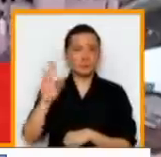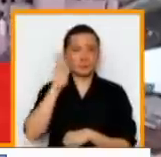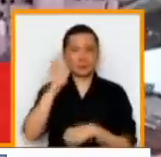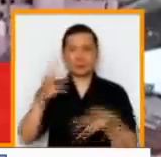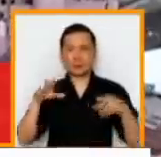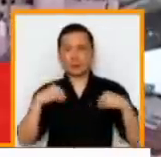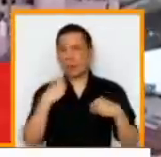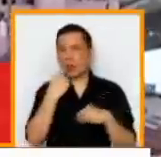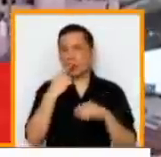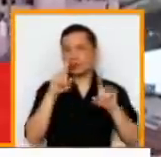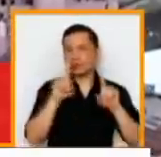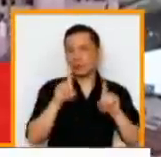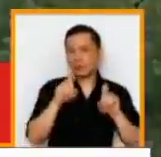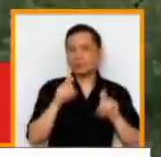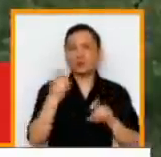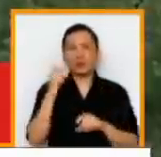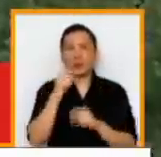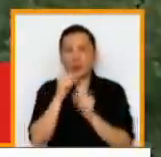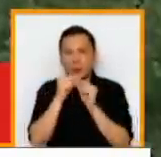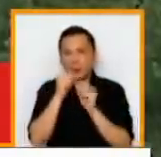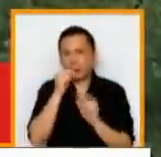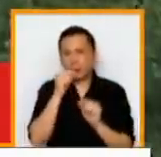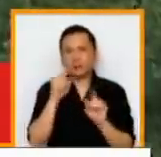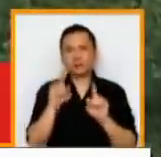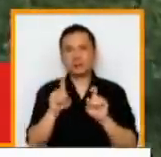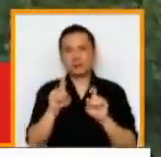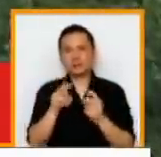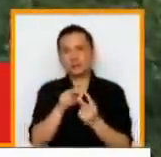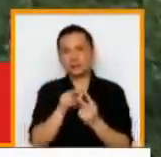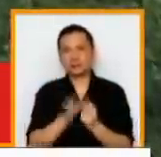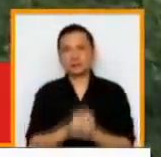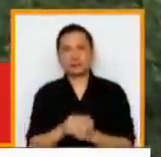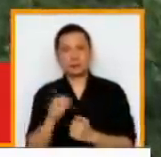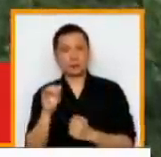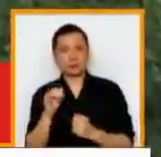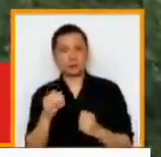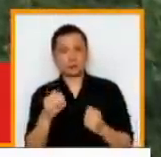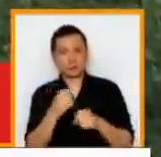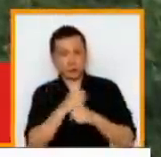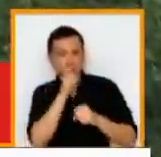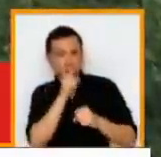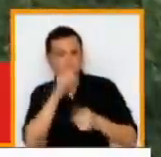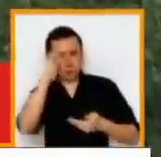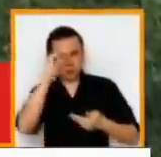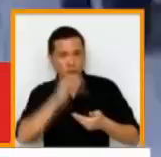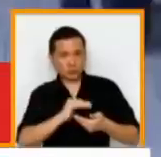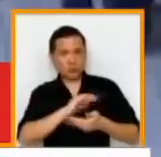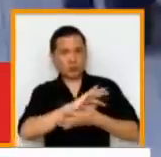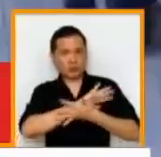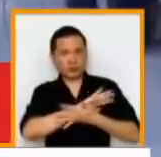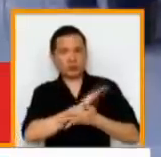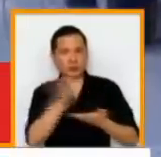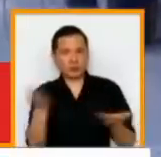test. Ang pagluluwag ay kasunod ng pagbaba ng COVID cases sa lungsod.